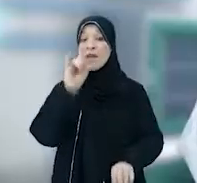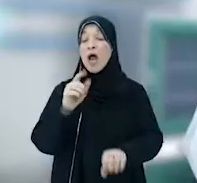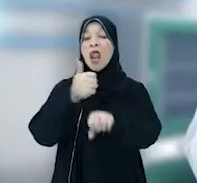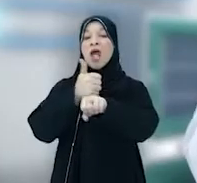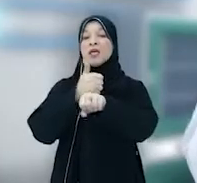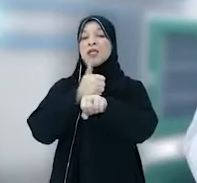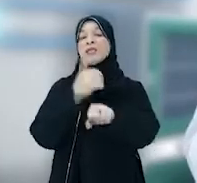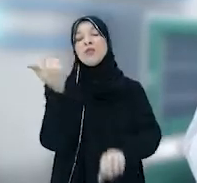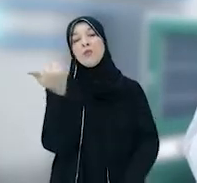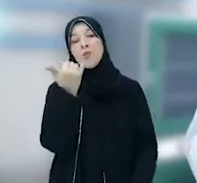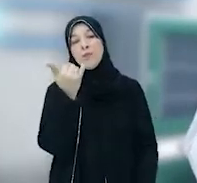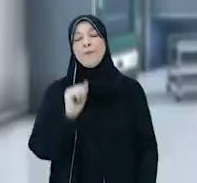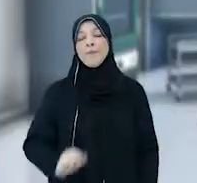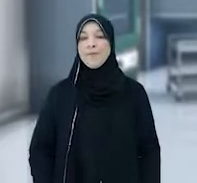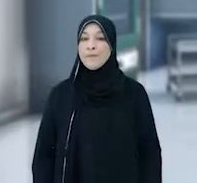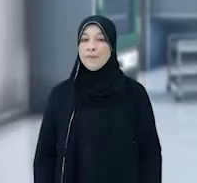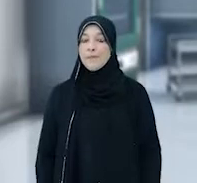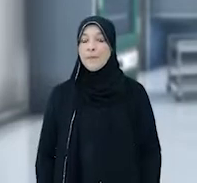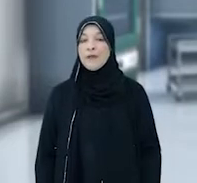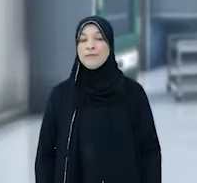بعضهما بقوة.